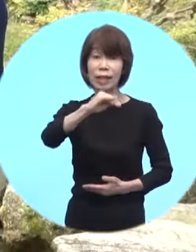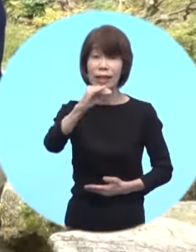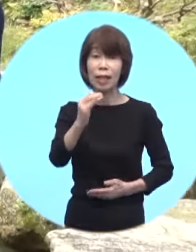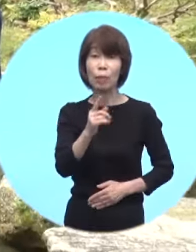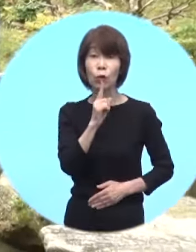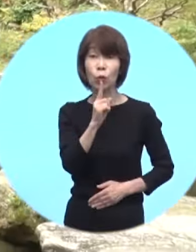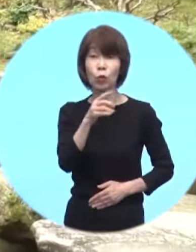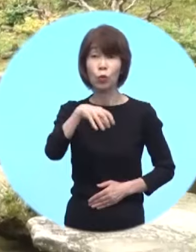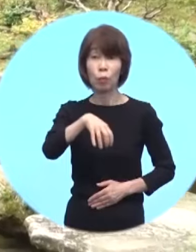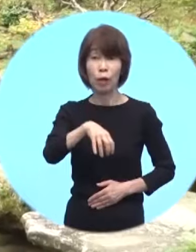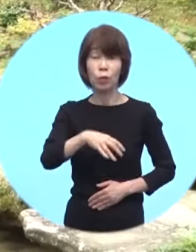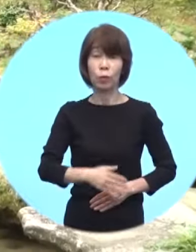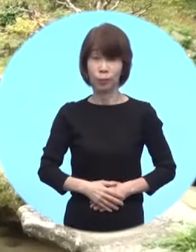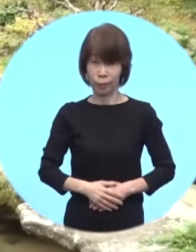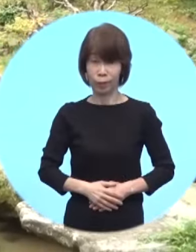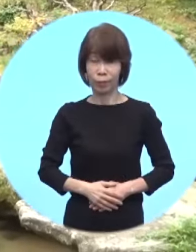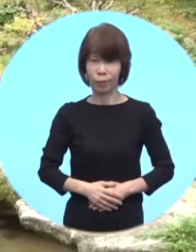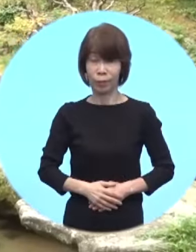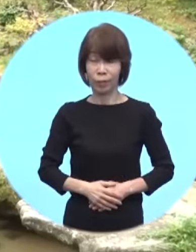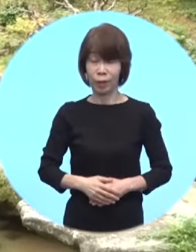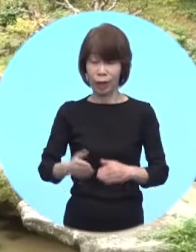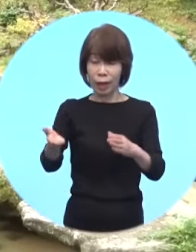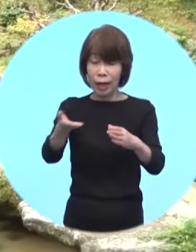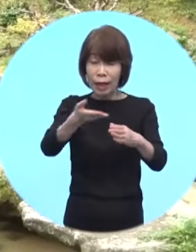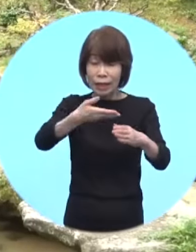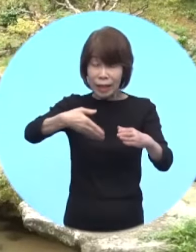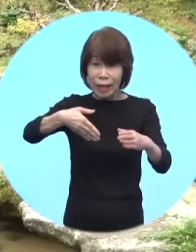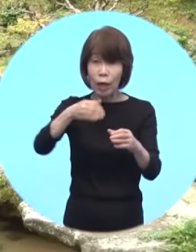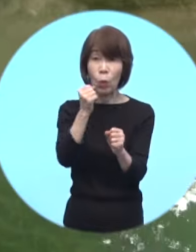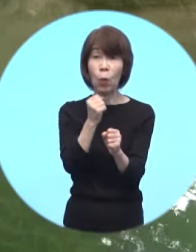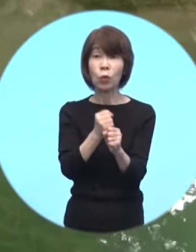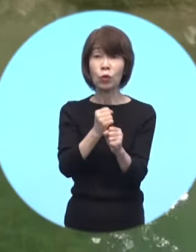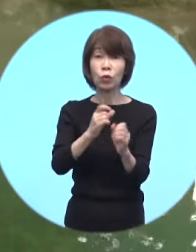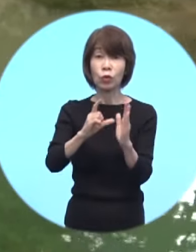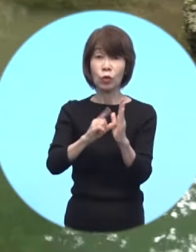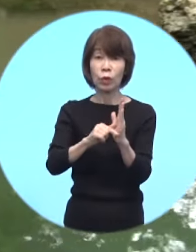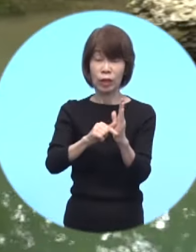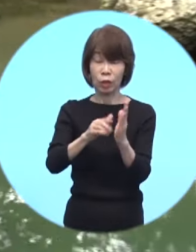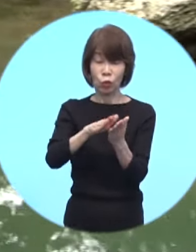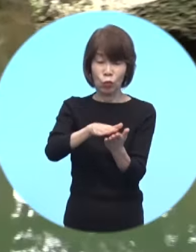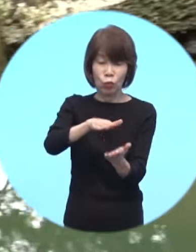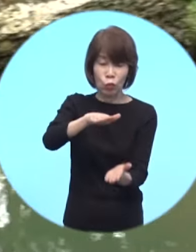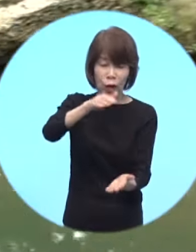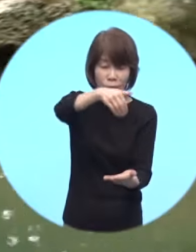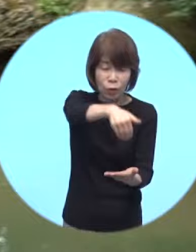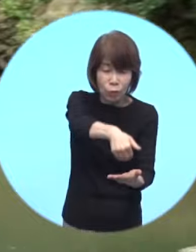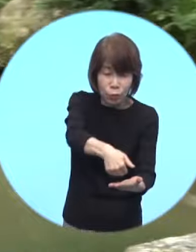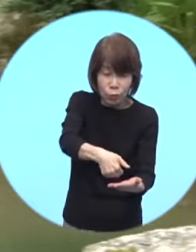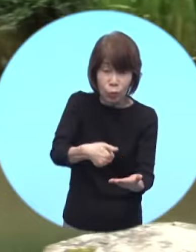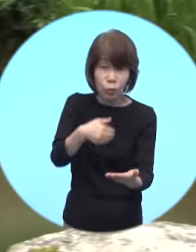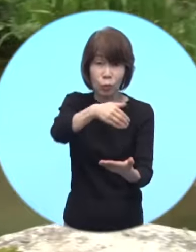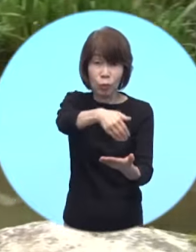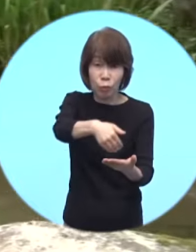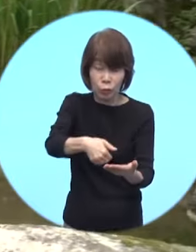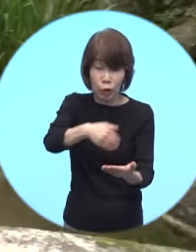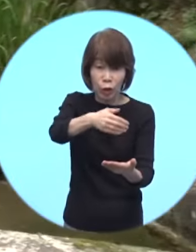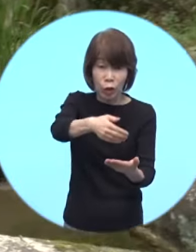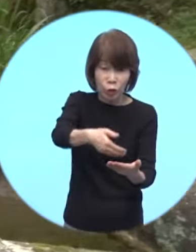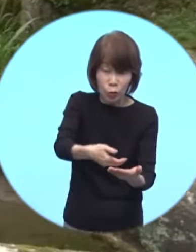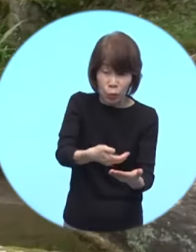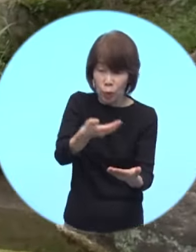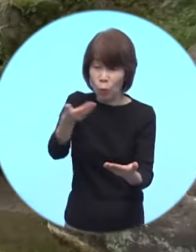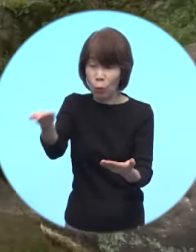して、この池をこう深く掘るわけなんですけども、そこで取った土をですね、おそらくは高